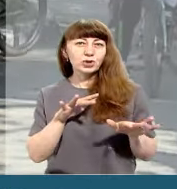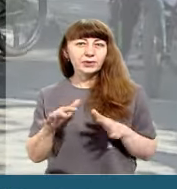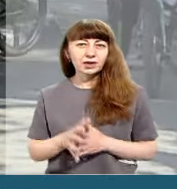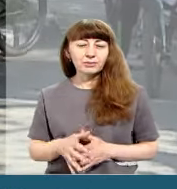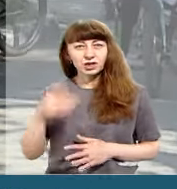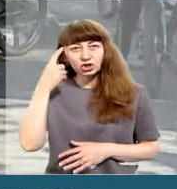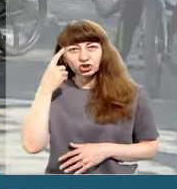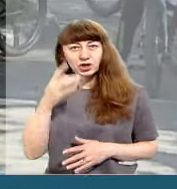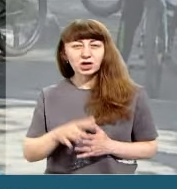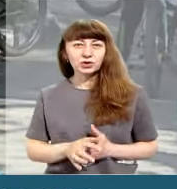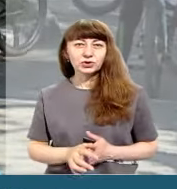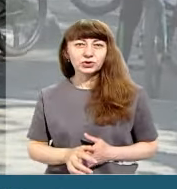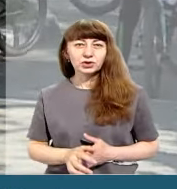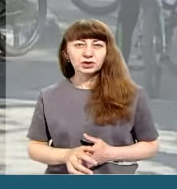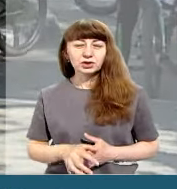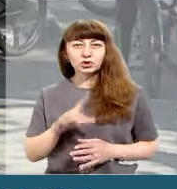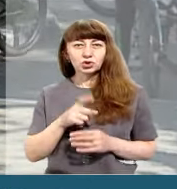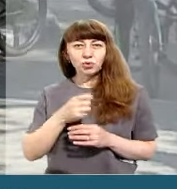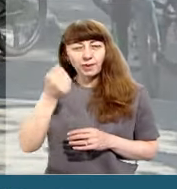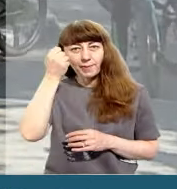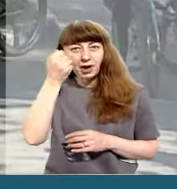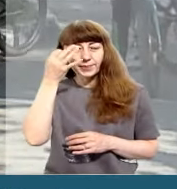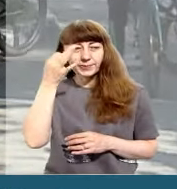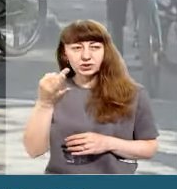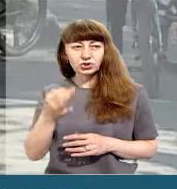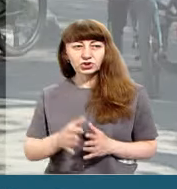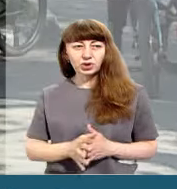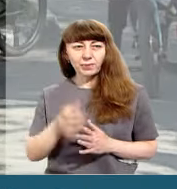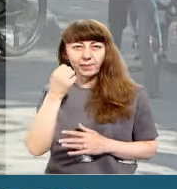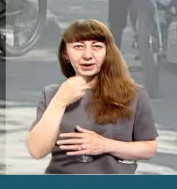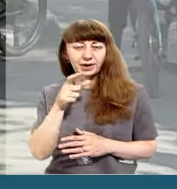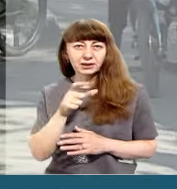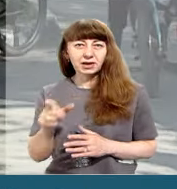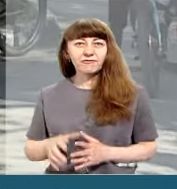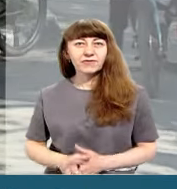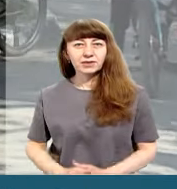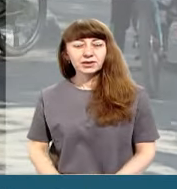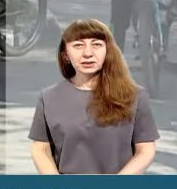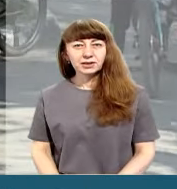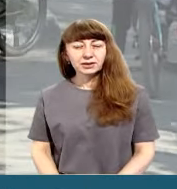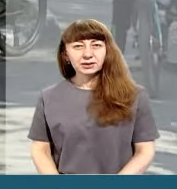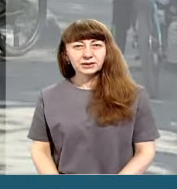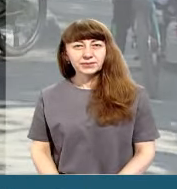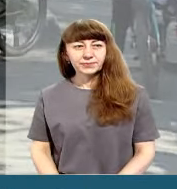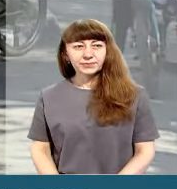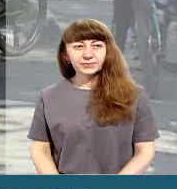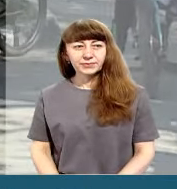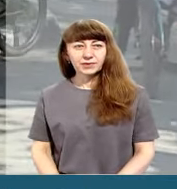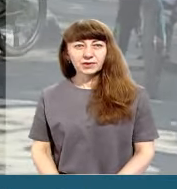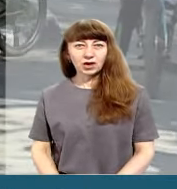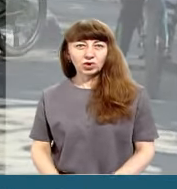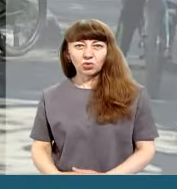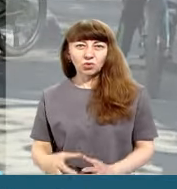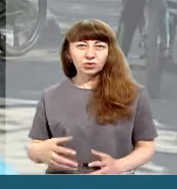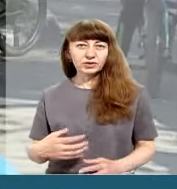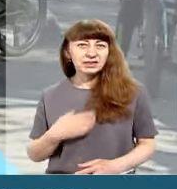ну, я считаю, чтобы как почтить память предков о такой как бы серьезной войне,